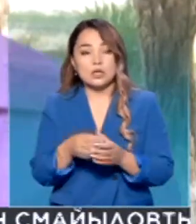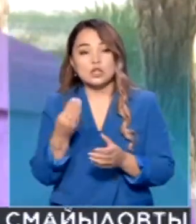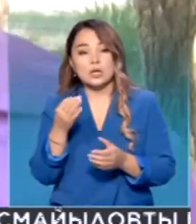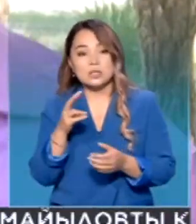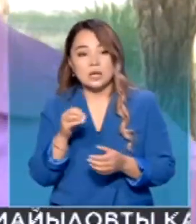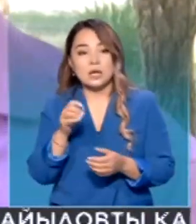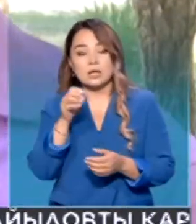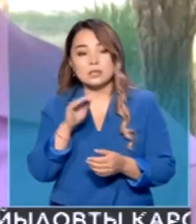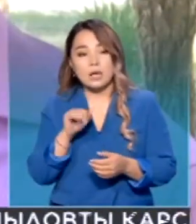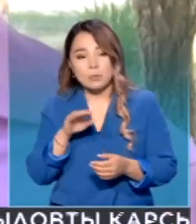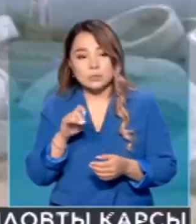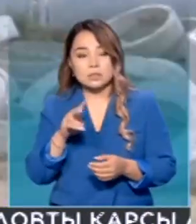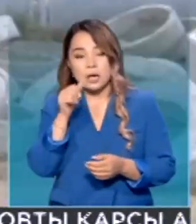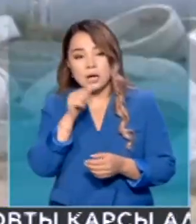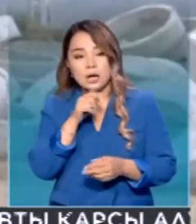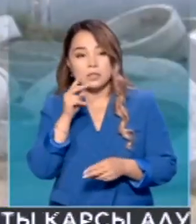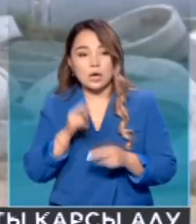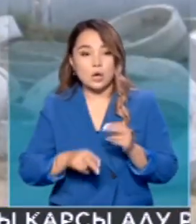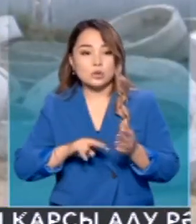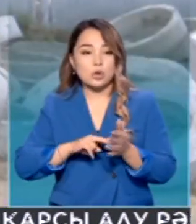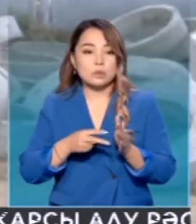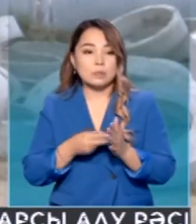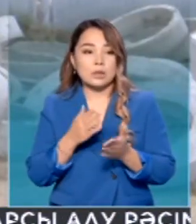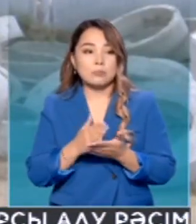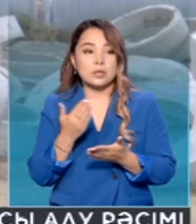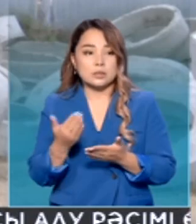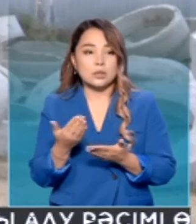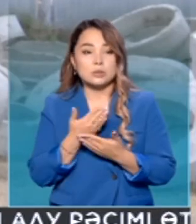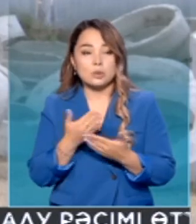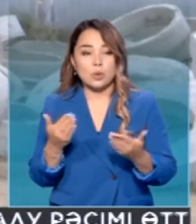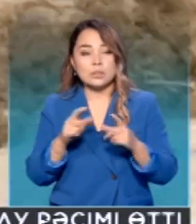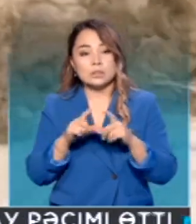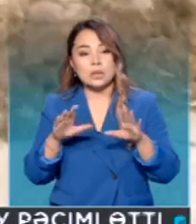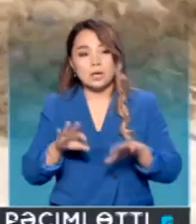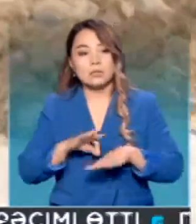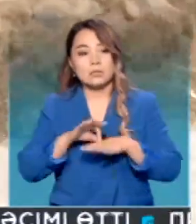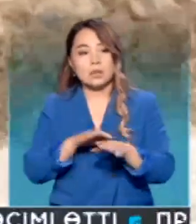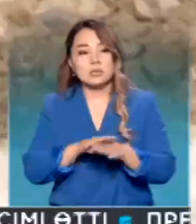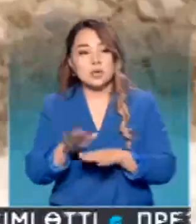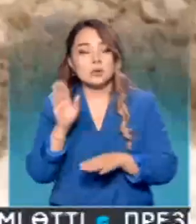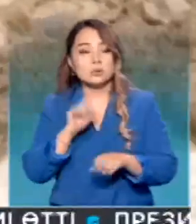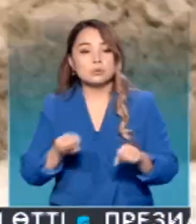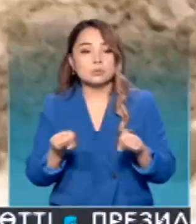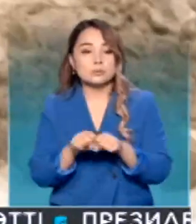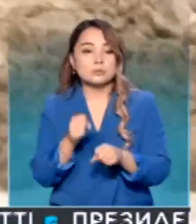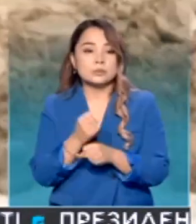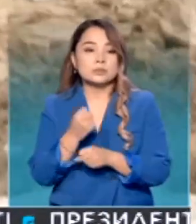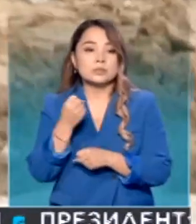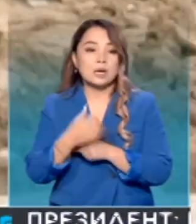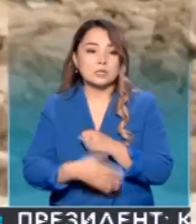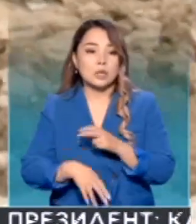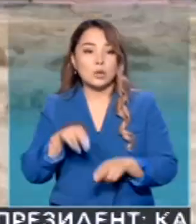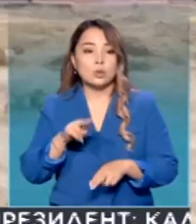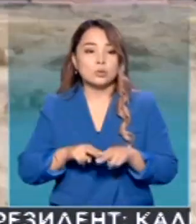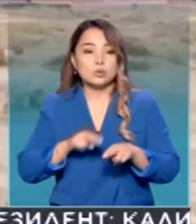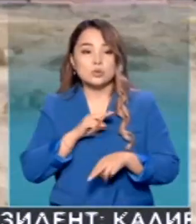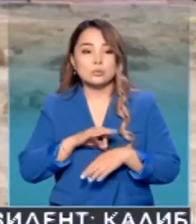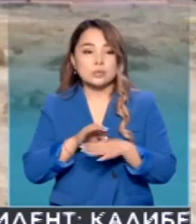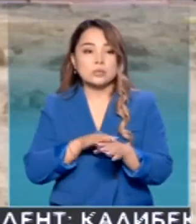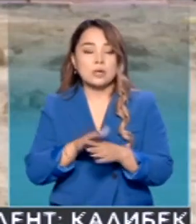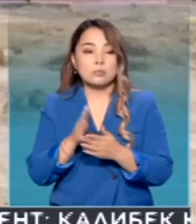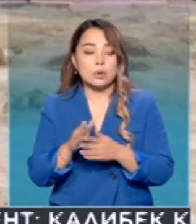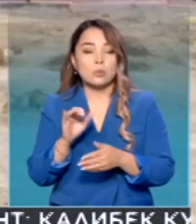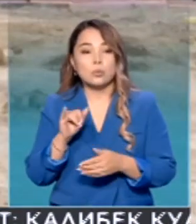шілде тамызда аяқтаймыз деп отыр. Қазір жоба бойынша соңғы нысан суды ауылға тарататын сорғы станциясының құрылысы жүріп жатыр.